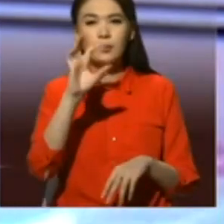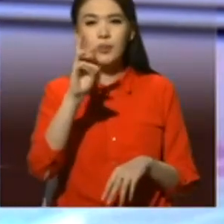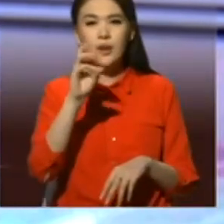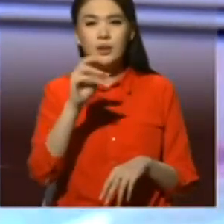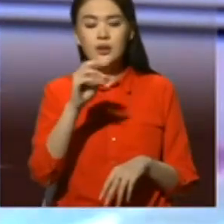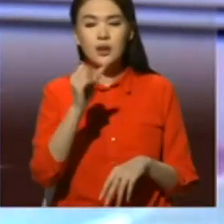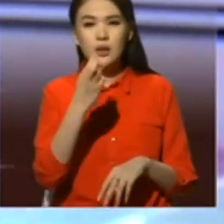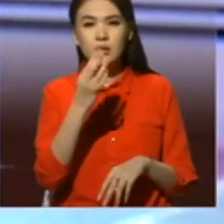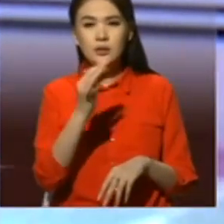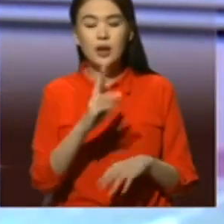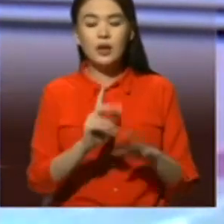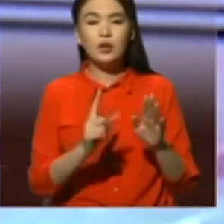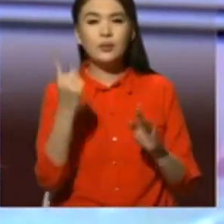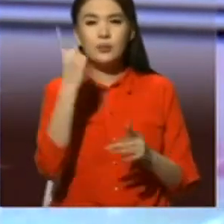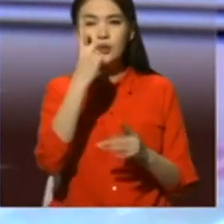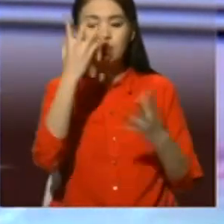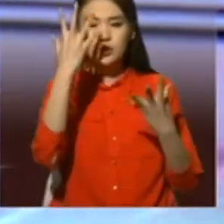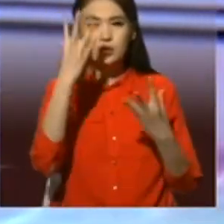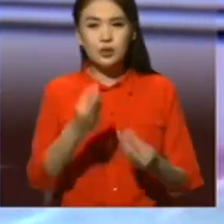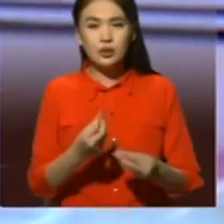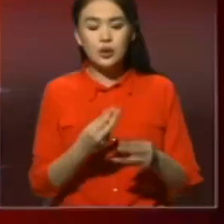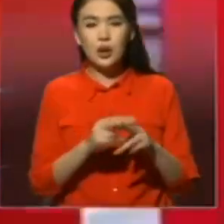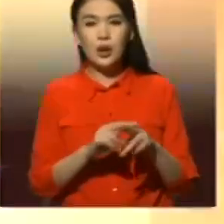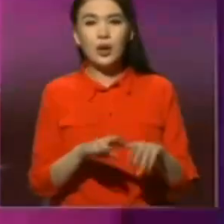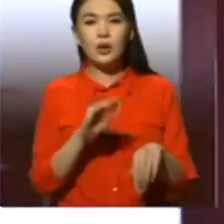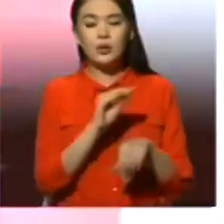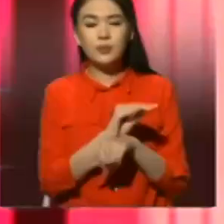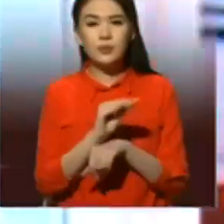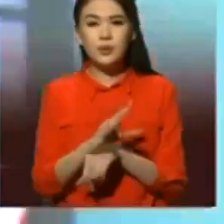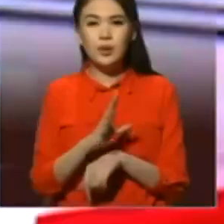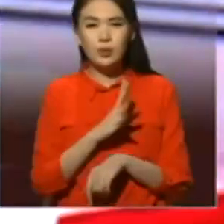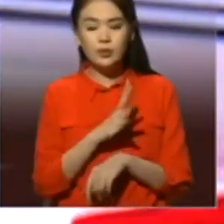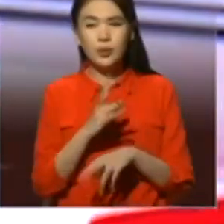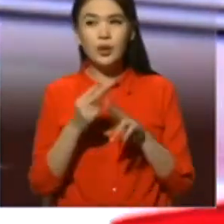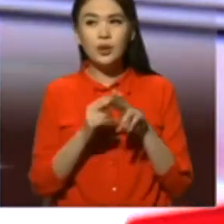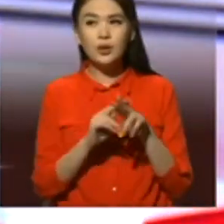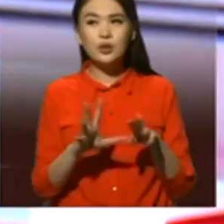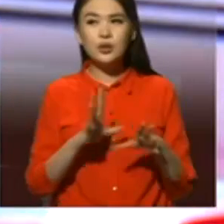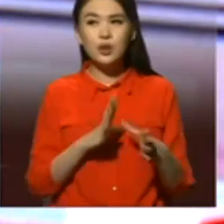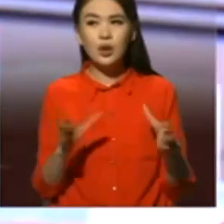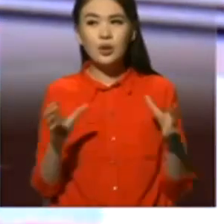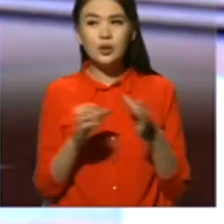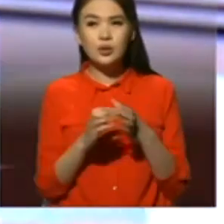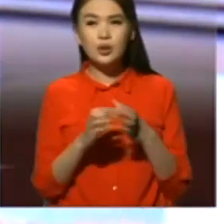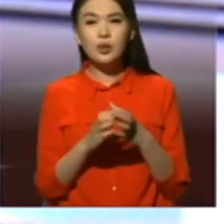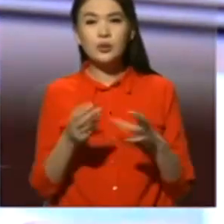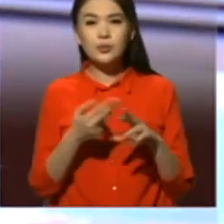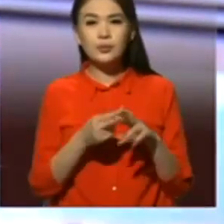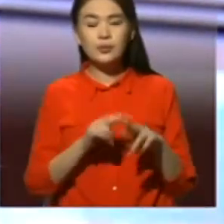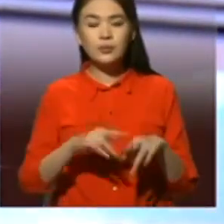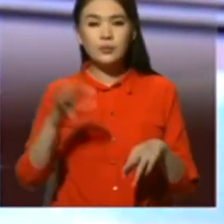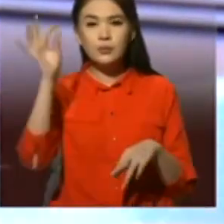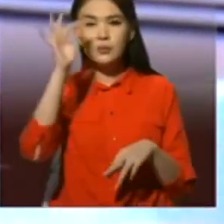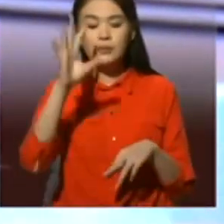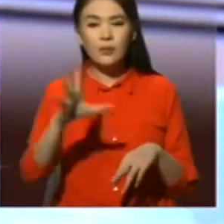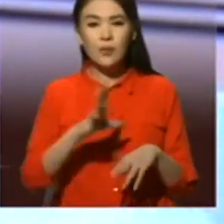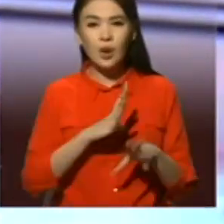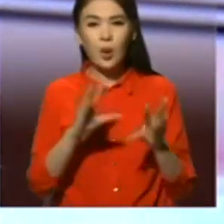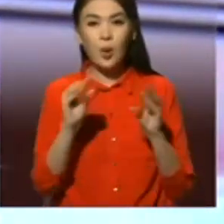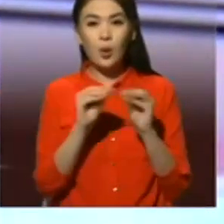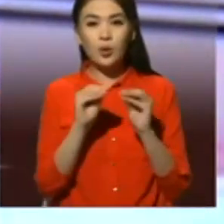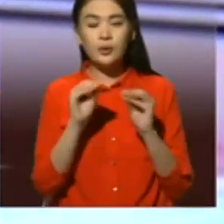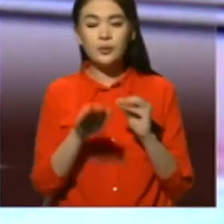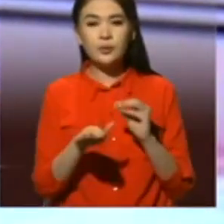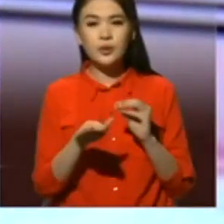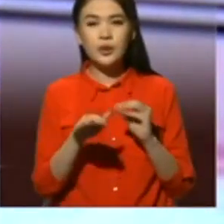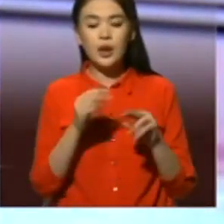сол алғашқы күннен бастап қалыптасты. Ұлттардың арасындағы ұлтаралық дүниелерді реттеуде. Бұл 10,000 деген